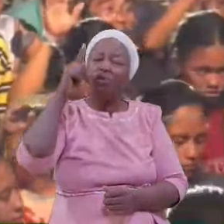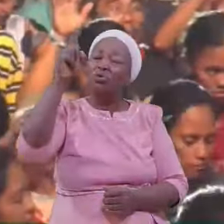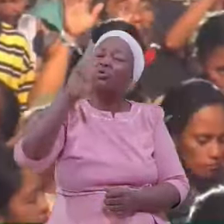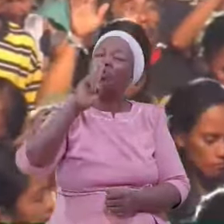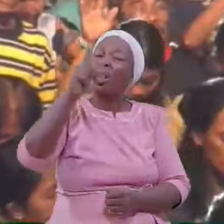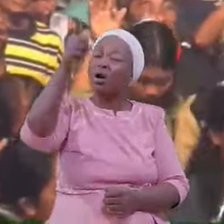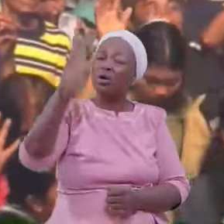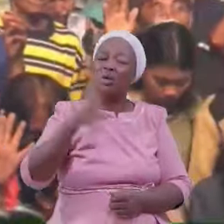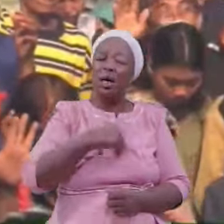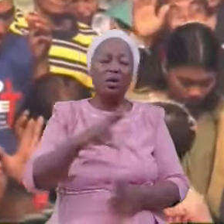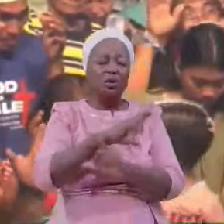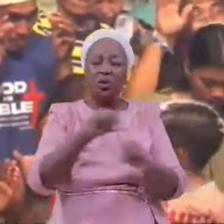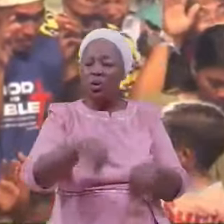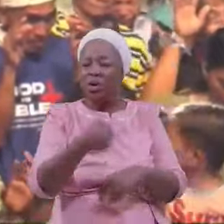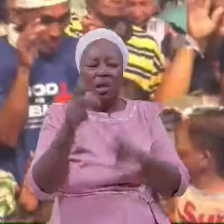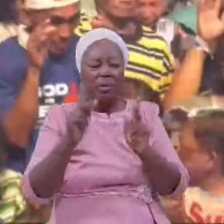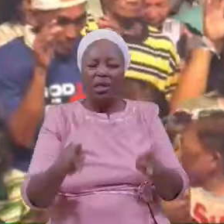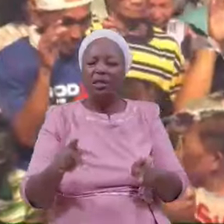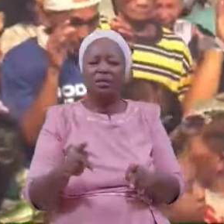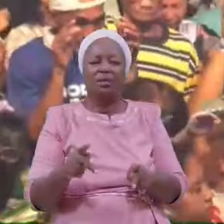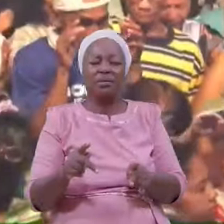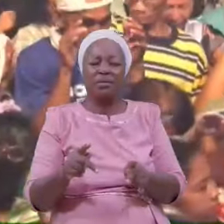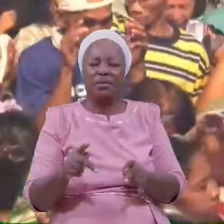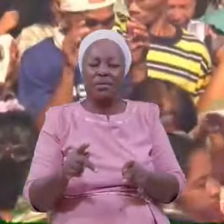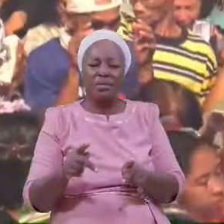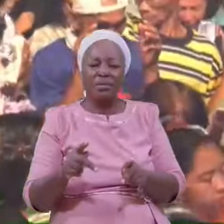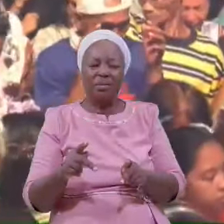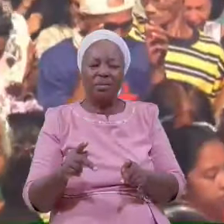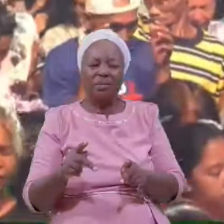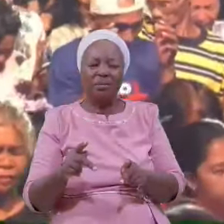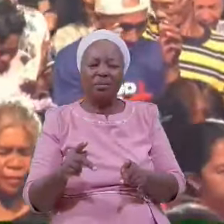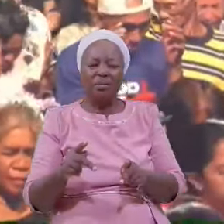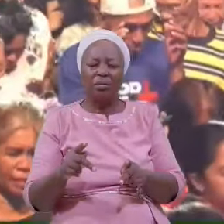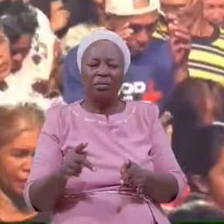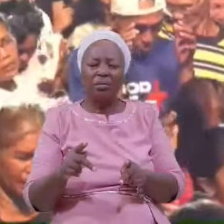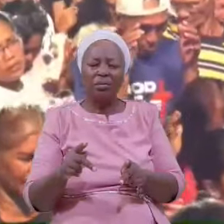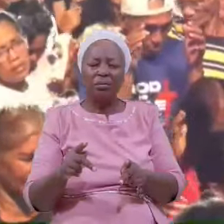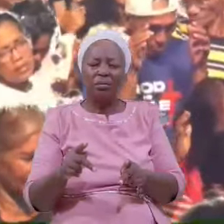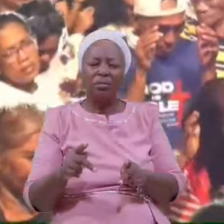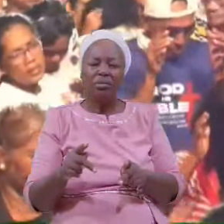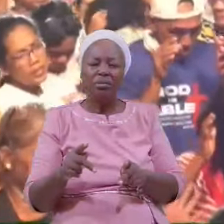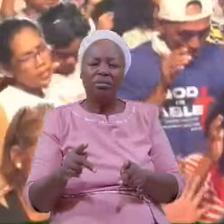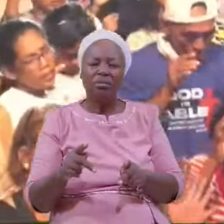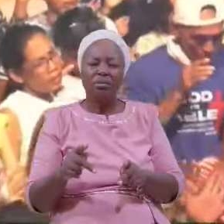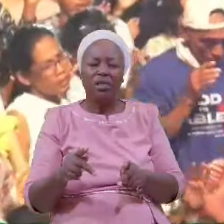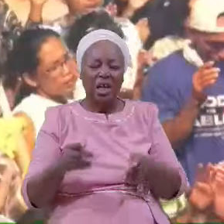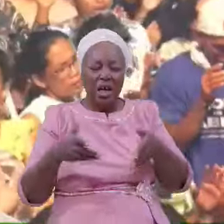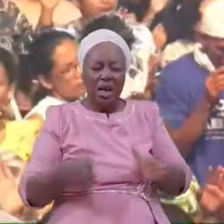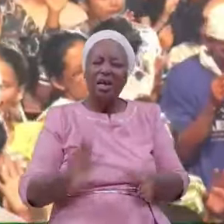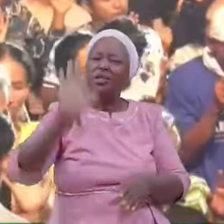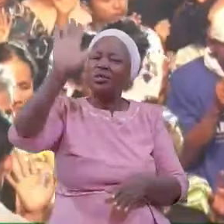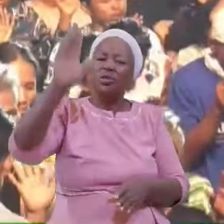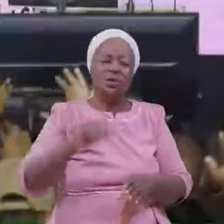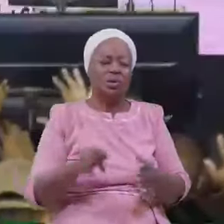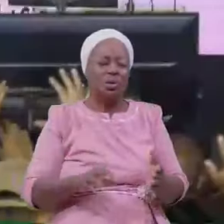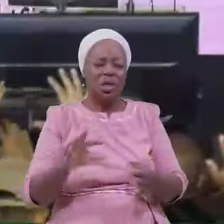else. Ikaw lamang ang tanging Diyos let at wala nang iba. Bear witness with their hearts